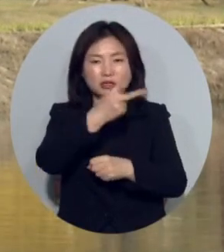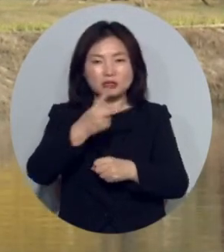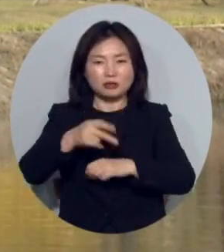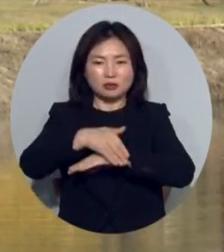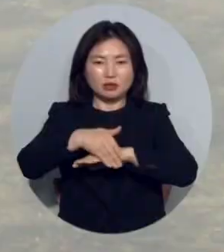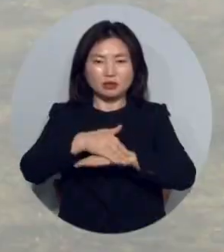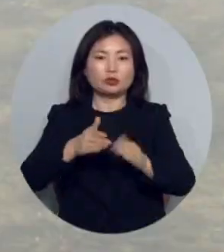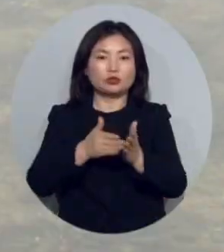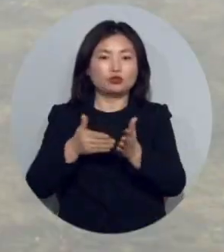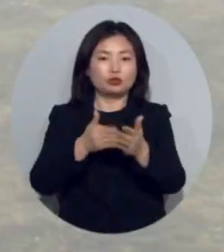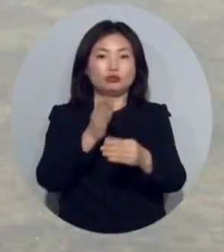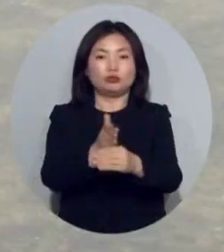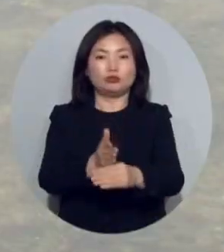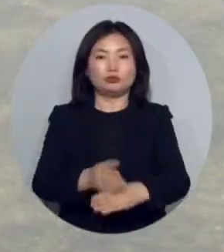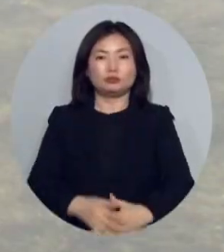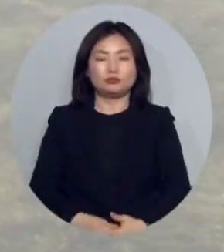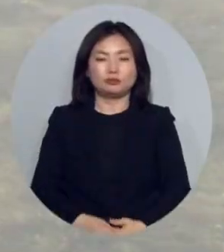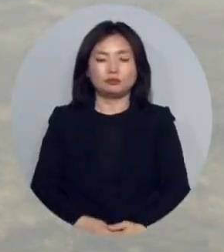프로젝트를 추진하고 있습니다